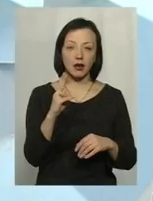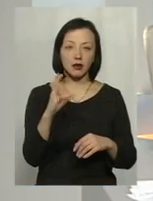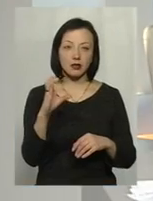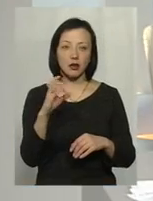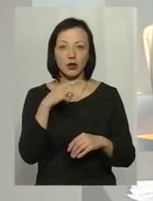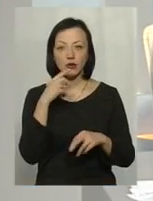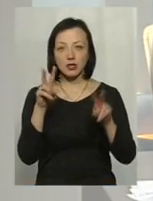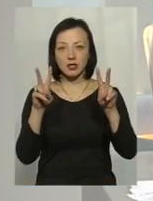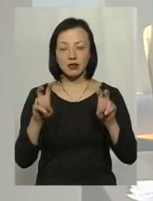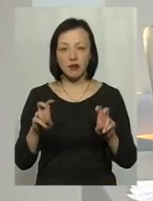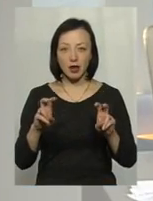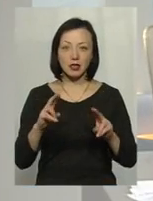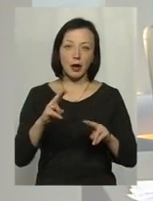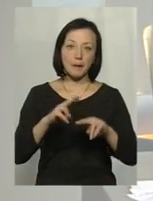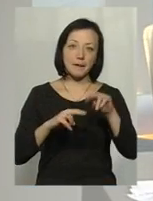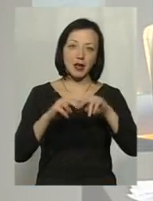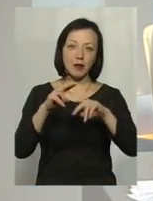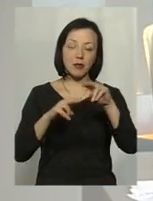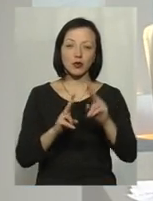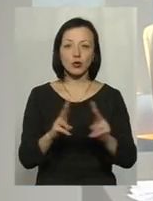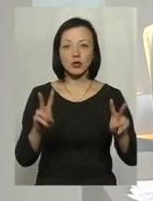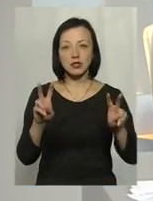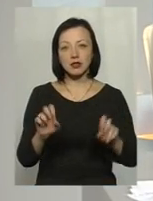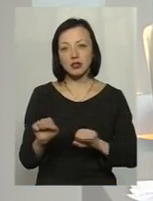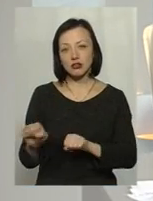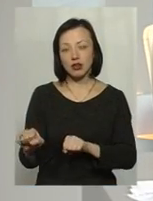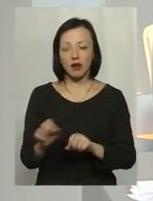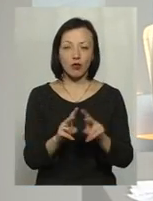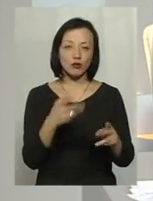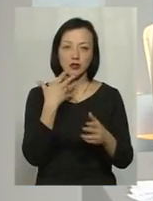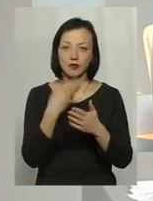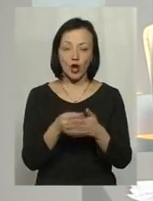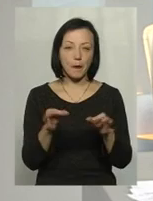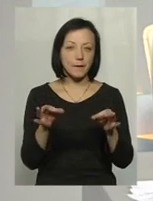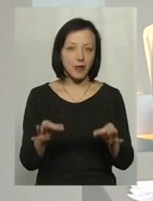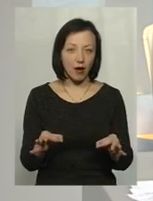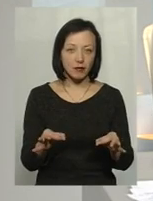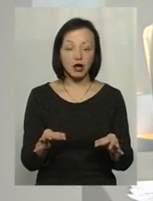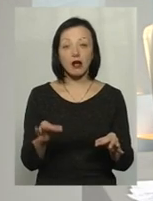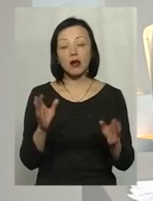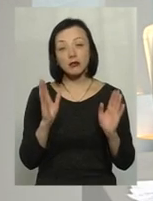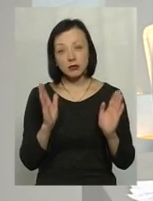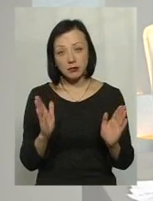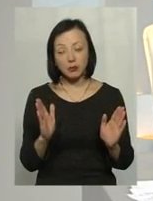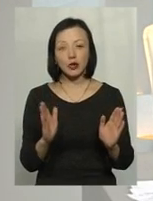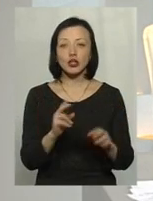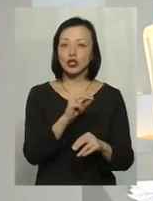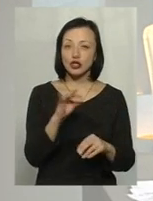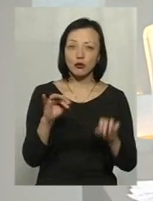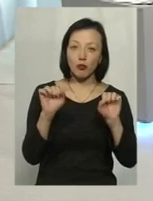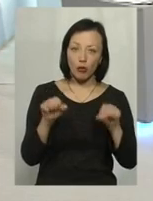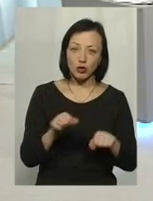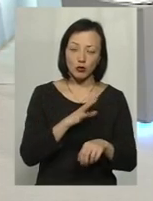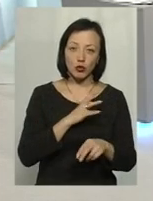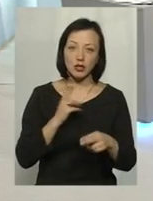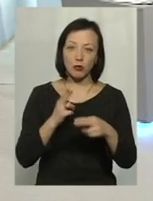хтось називає пірамідою, хтось називає, хтось захищає, в кожного своя правда. Разом з тим, чи можна було